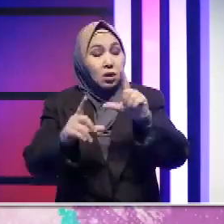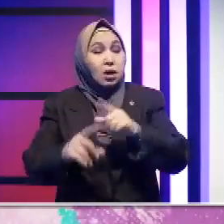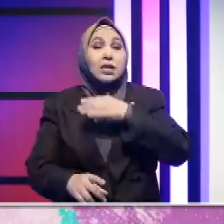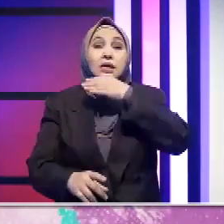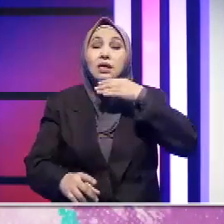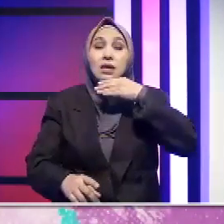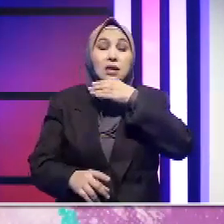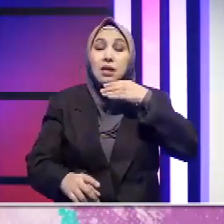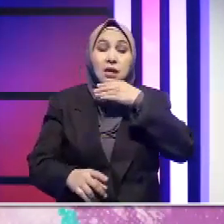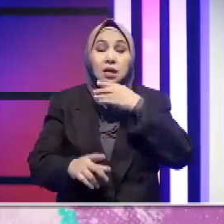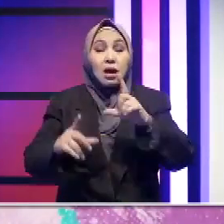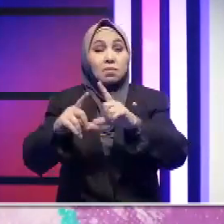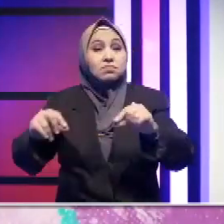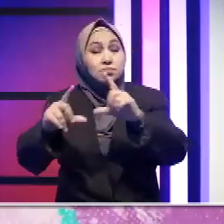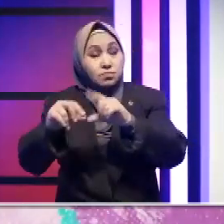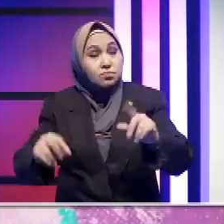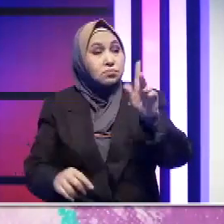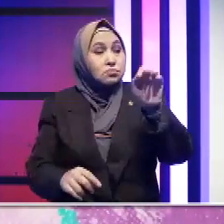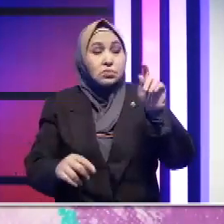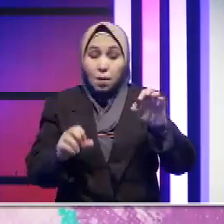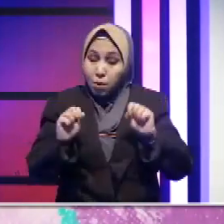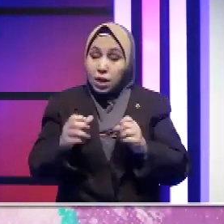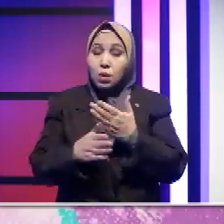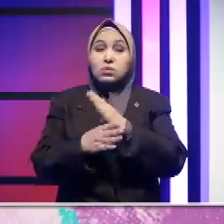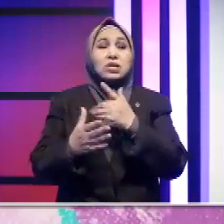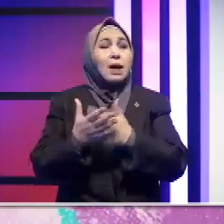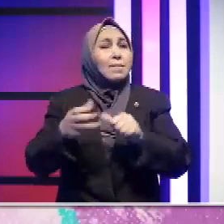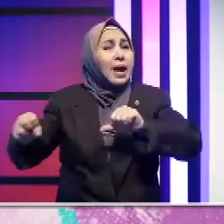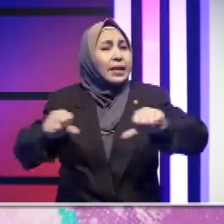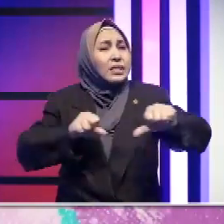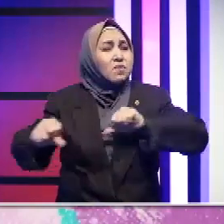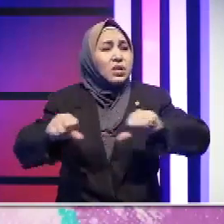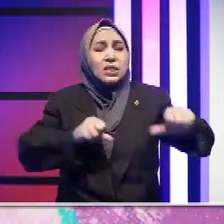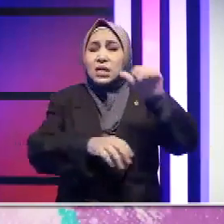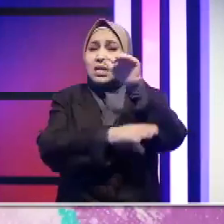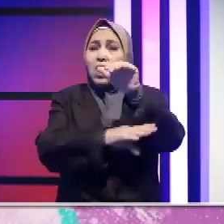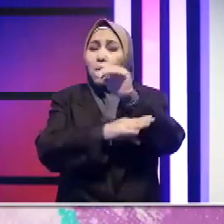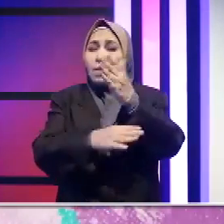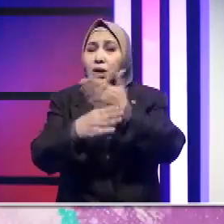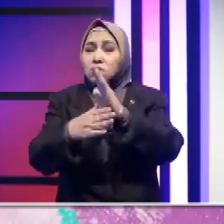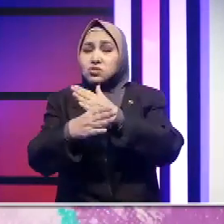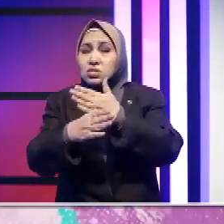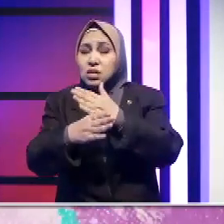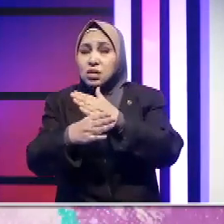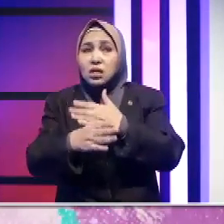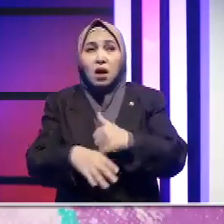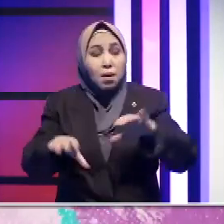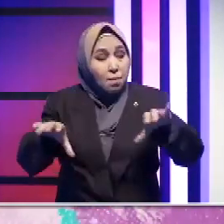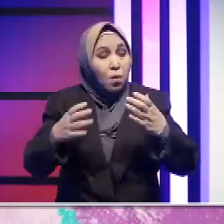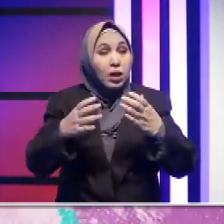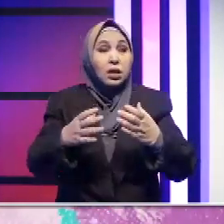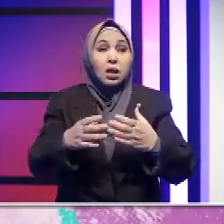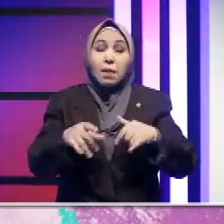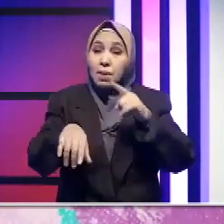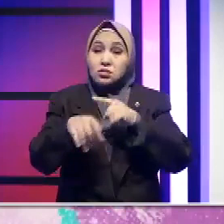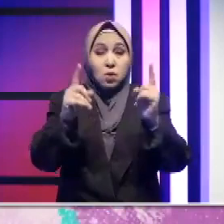dan juga Islam zemi mungkin cqb consisted of the activity dakwah berfungsi NC Kai dilaksanakan dalam